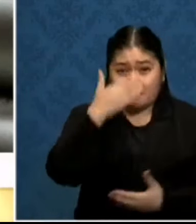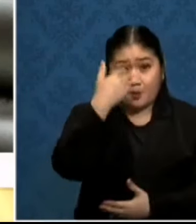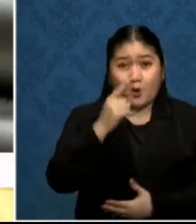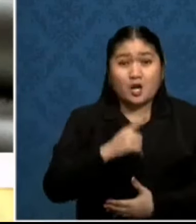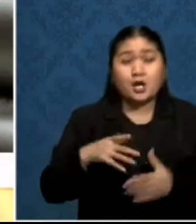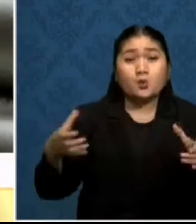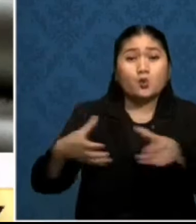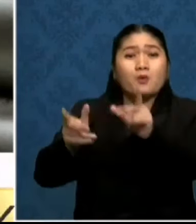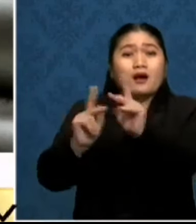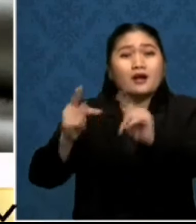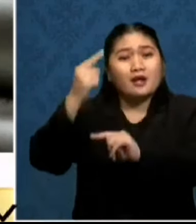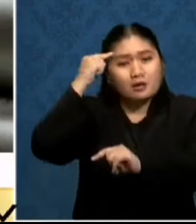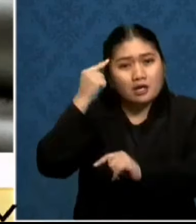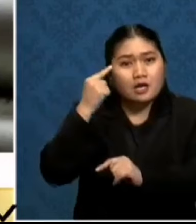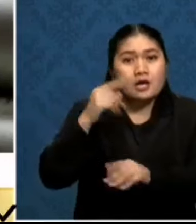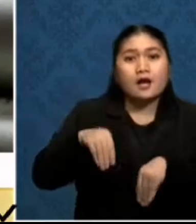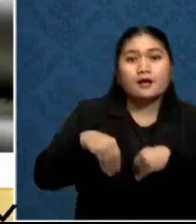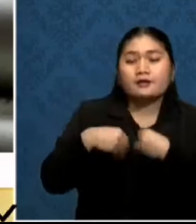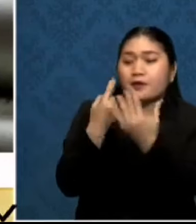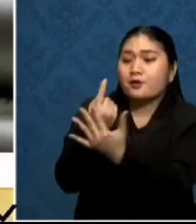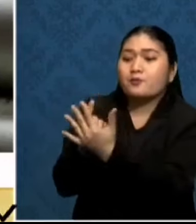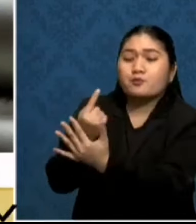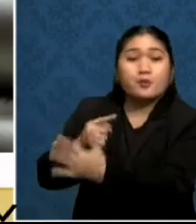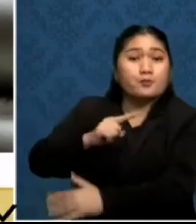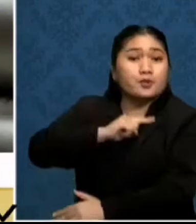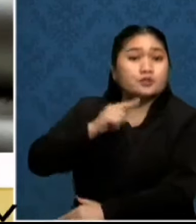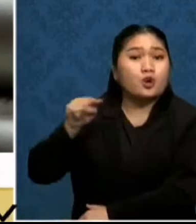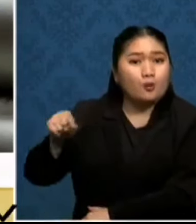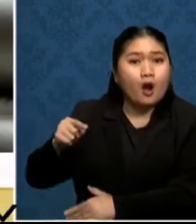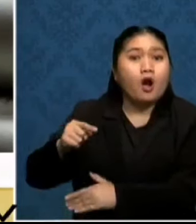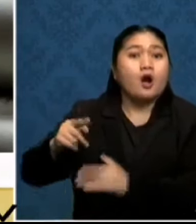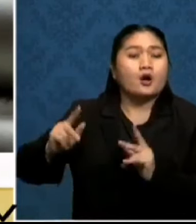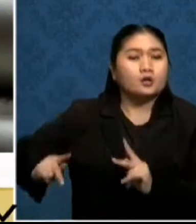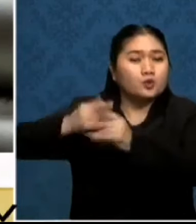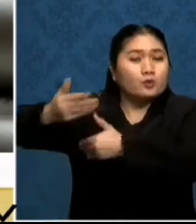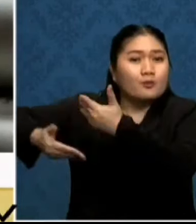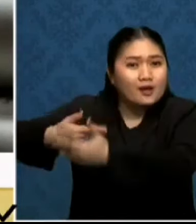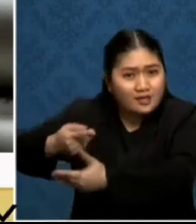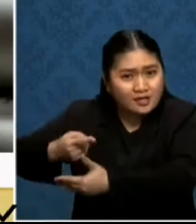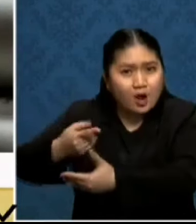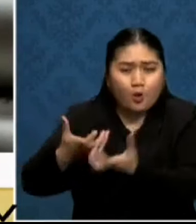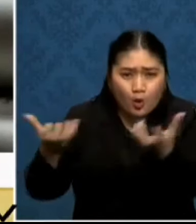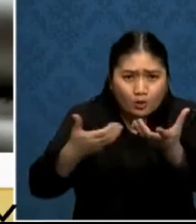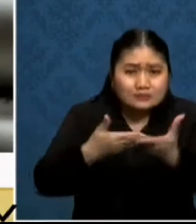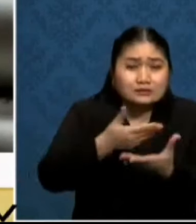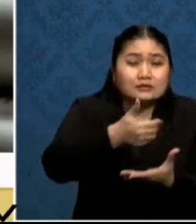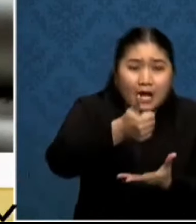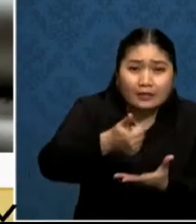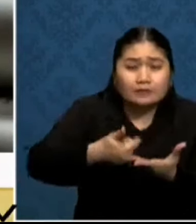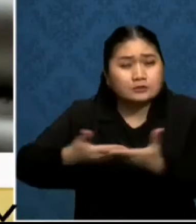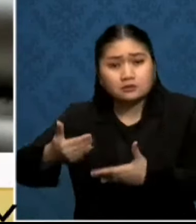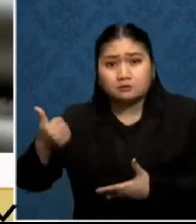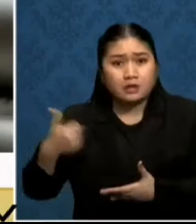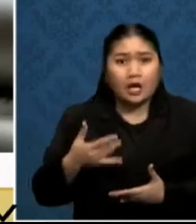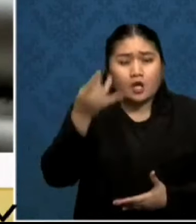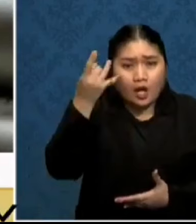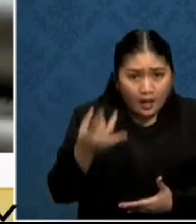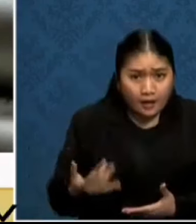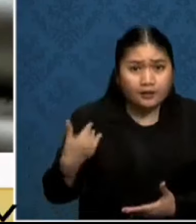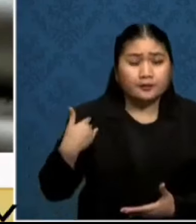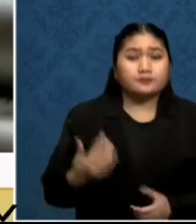ชุดใหญ่มอบกระทรวงพาณิชย์ไปพิจารณาอีกอะไรได้อะไรไม่ได้ผม